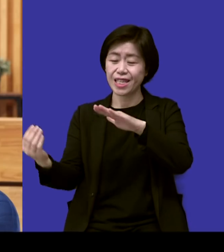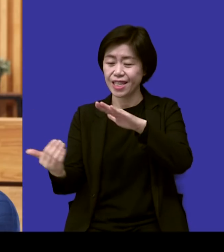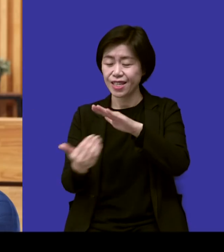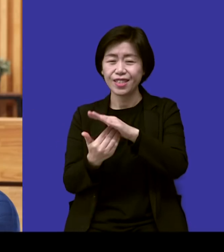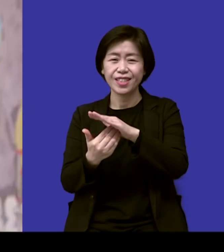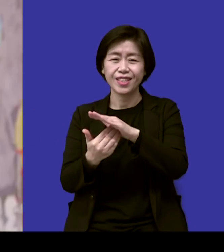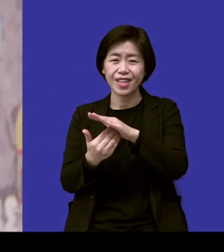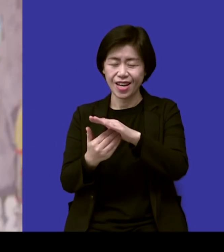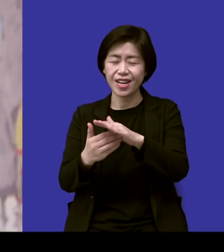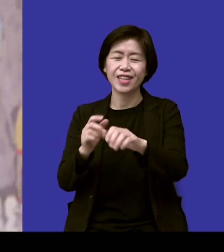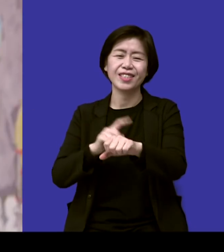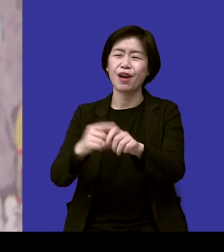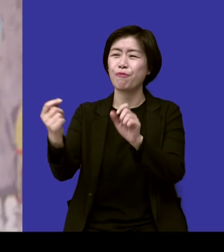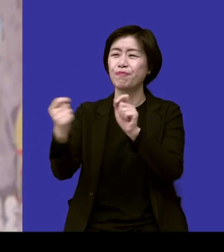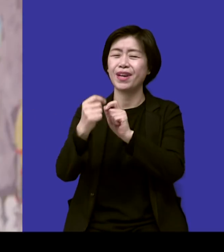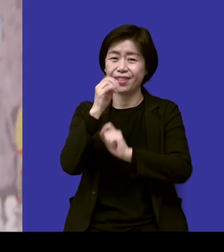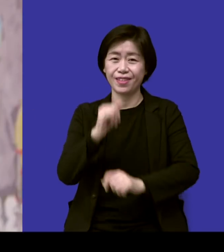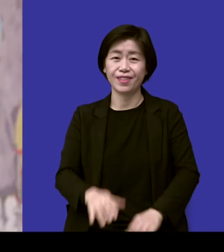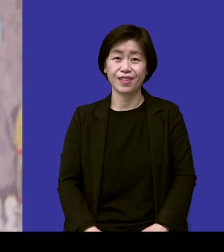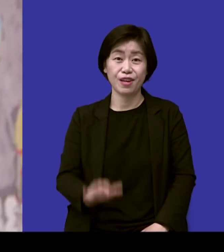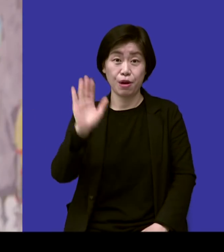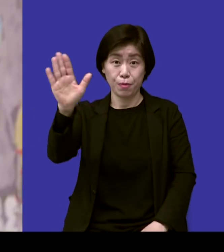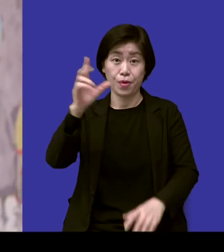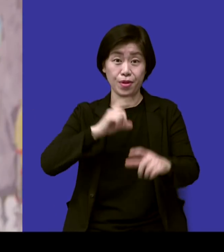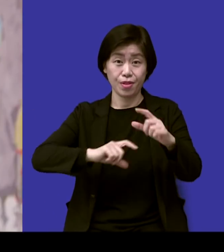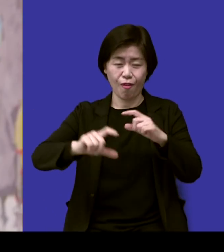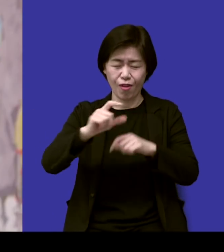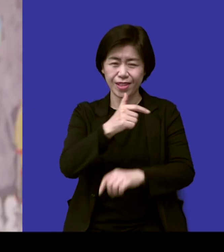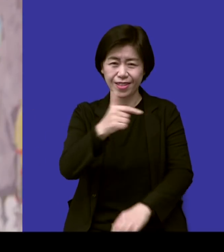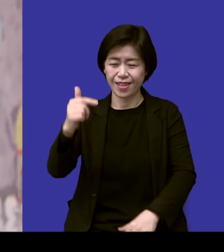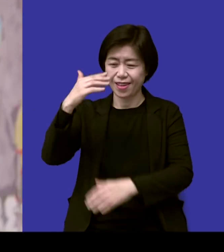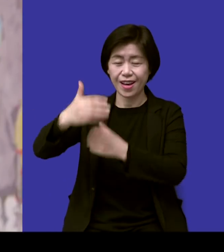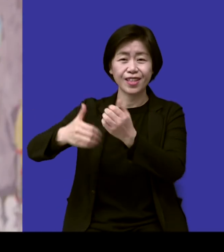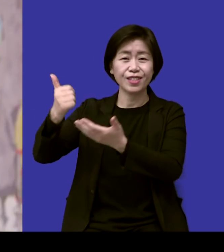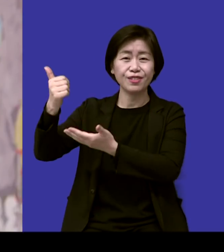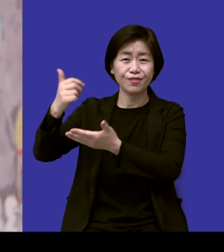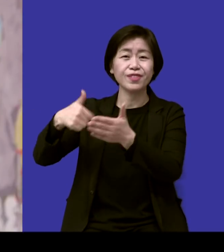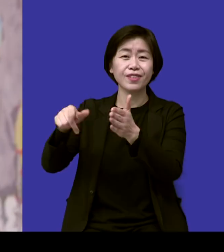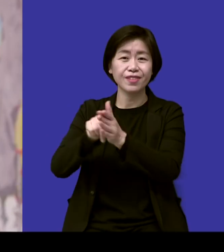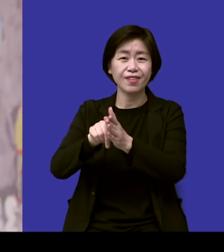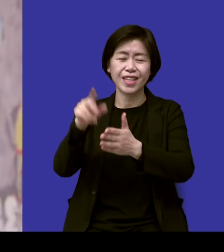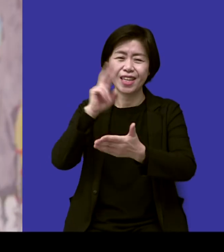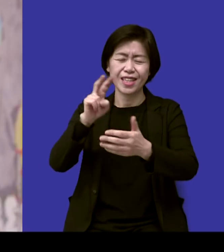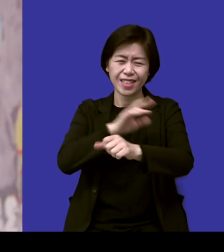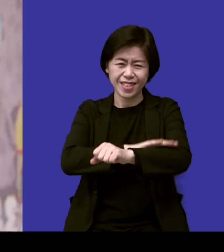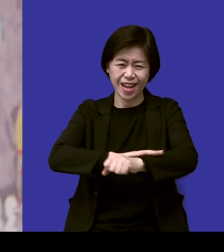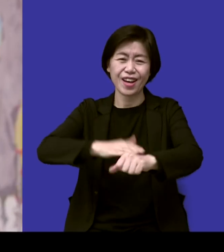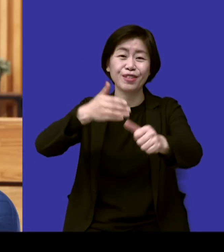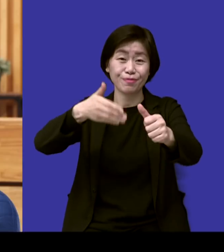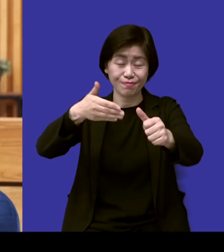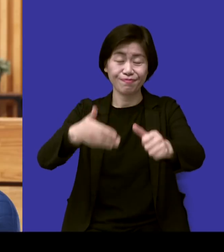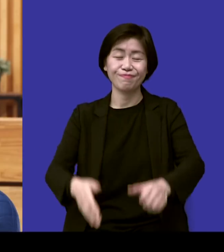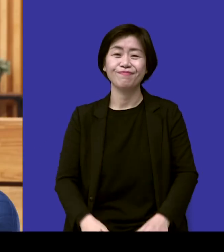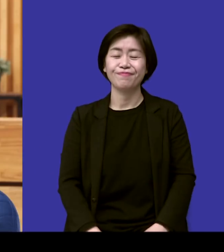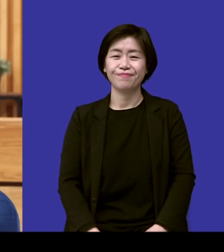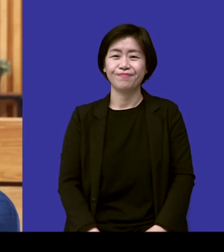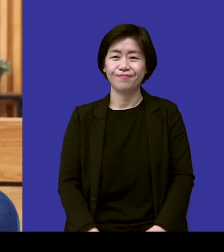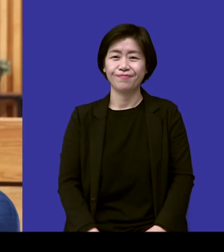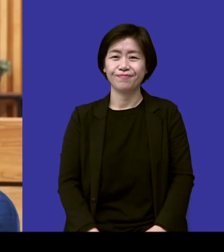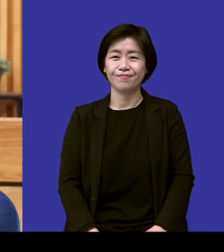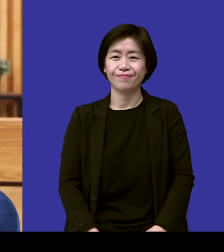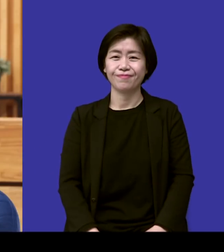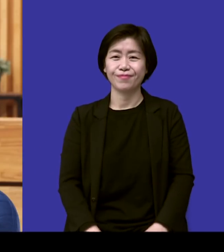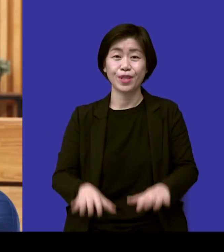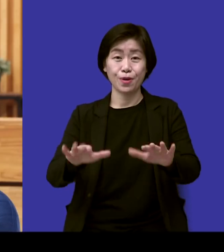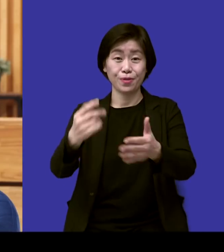시간만 남은 것 같다는 생각이 들었습니다. 아멘. 앞으로 더 크게 쓰임 받으시고 하나님을 위해서 더 열심히 찬양하는 사역자로 또 아멘. 쓰임 받으시길 저희도 열심히